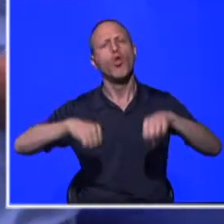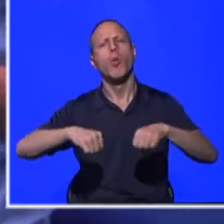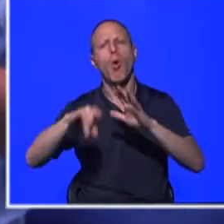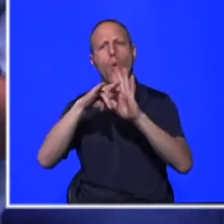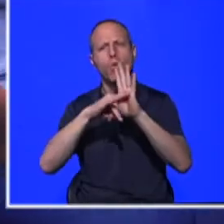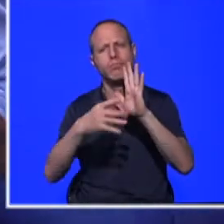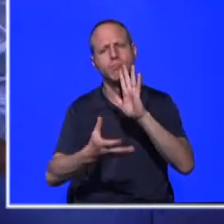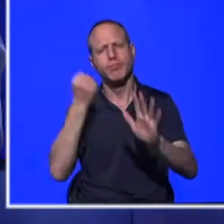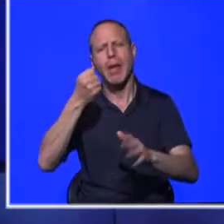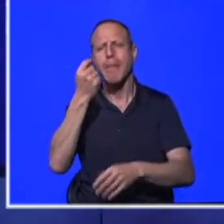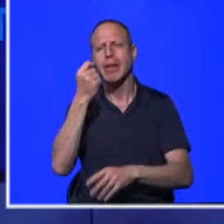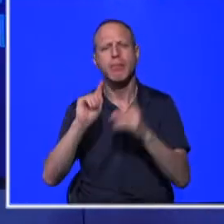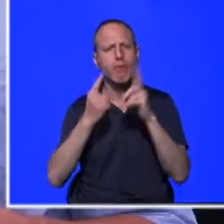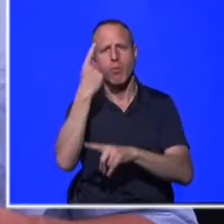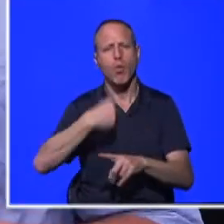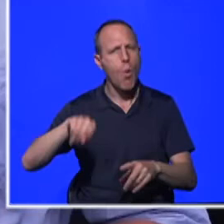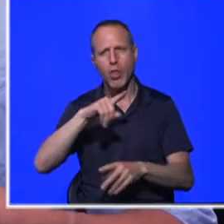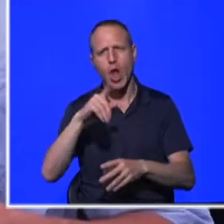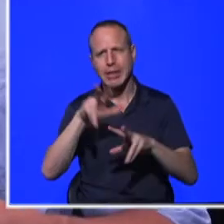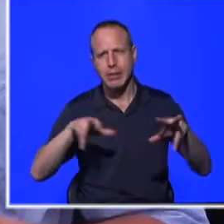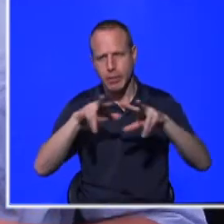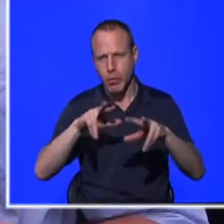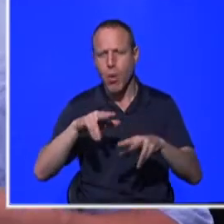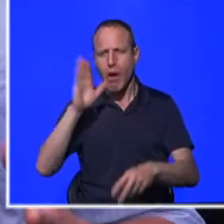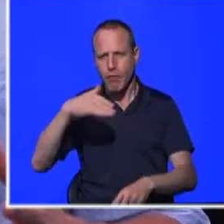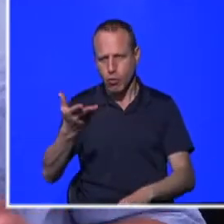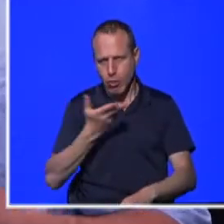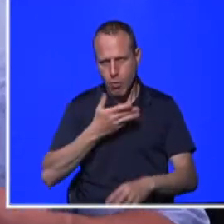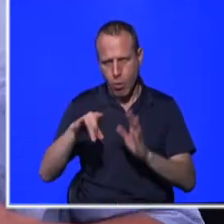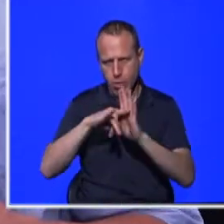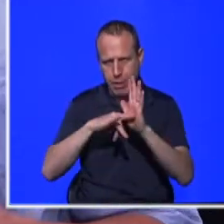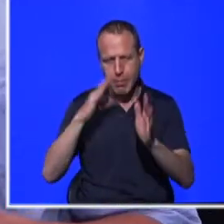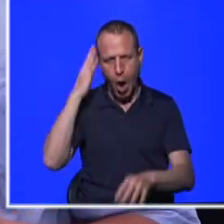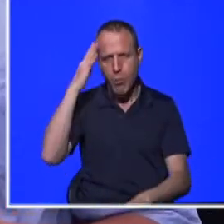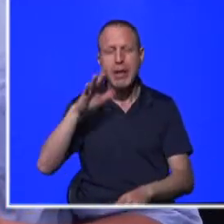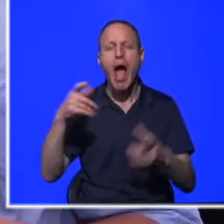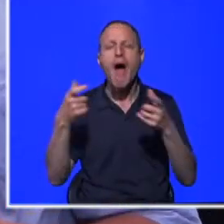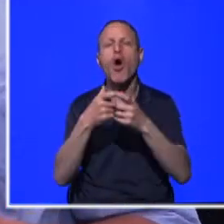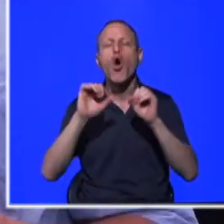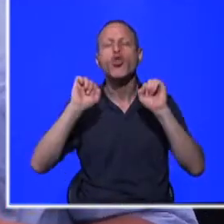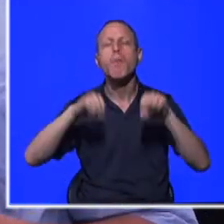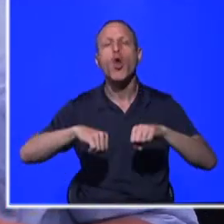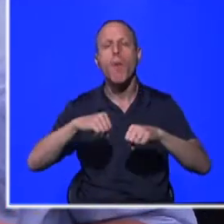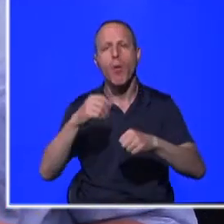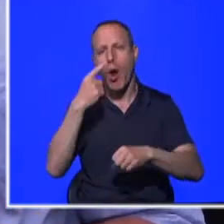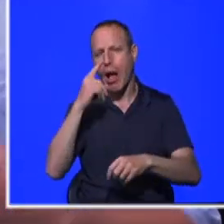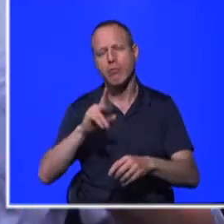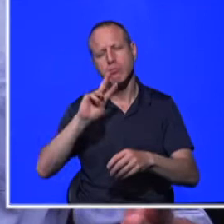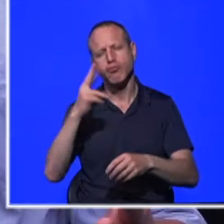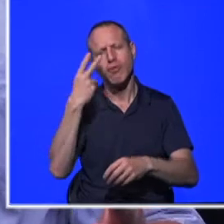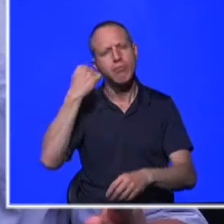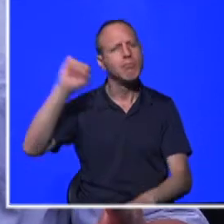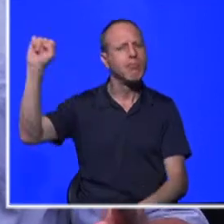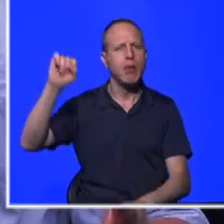שגובה מחירים גבוהים מכולנו, הציבור. ולמרות שקיבלו תנאים חלומיים, החברות במונופול הגז שוב ושוב עברו על הכללים.